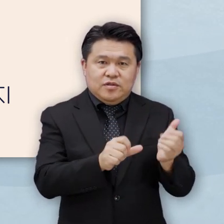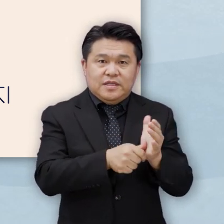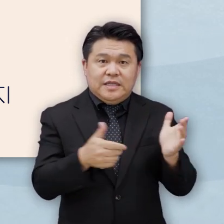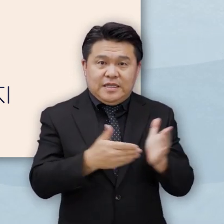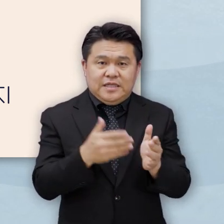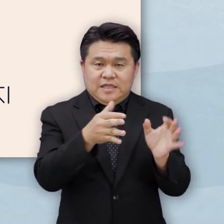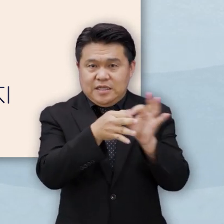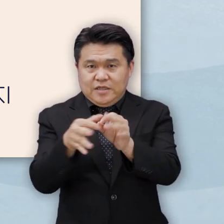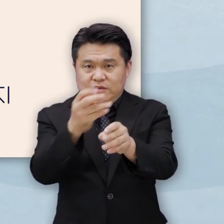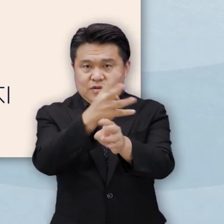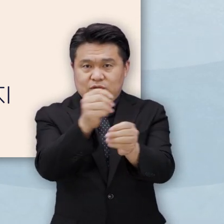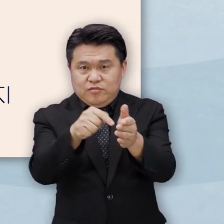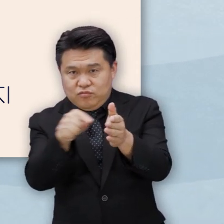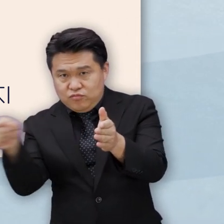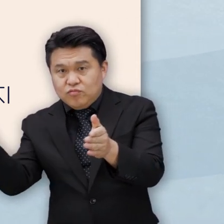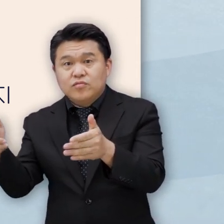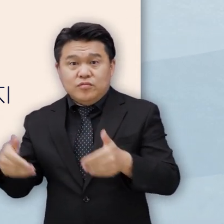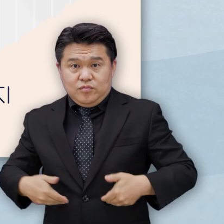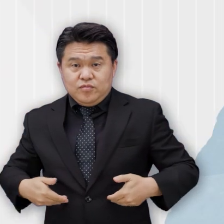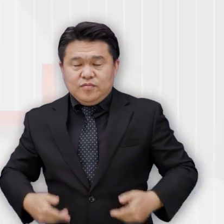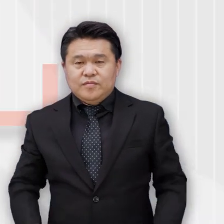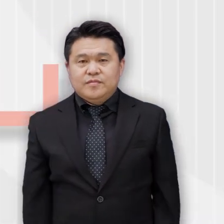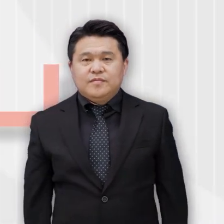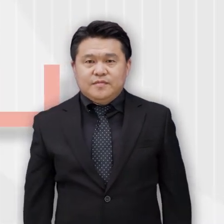때까지 계속 연장하여야 한다.